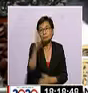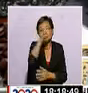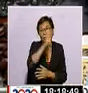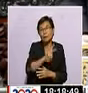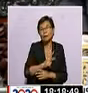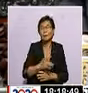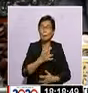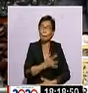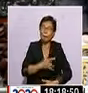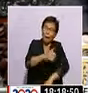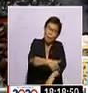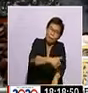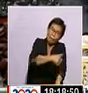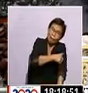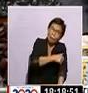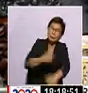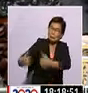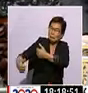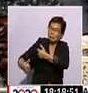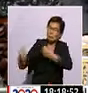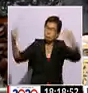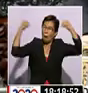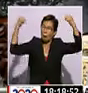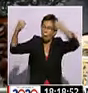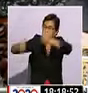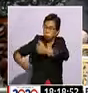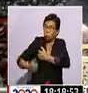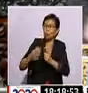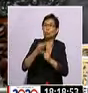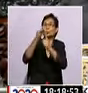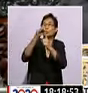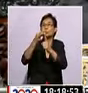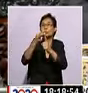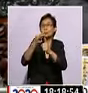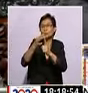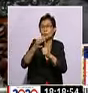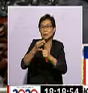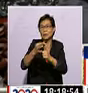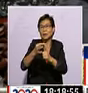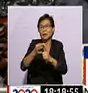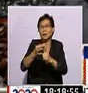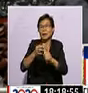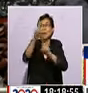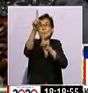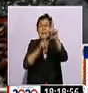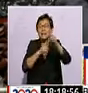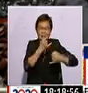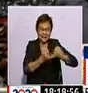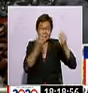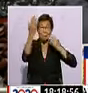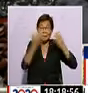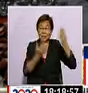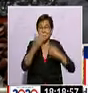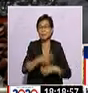Kerajaan menghargai pengorbanan dan keperwiraan anggota tentera, khususnya pemegang pingat jasa Malaysia. Oleh